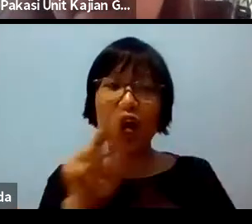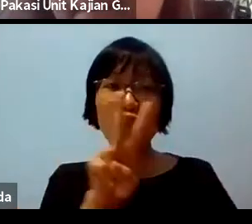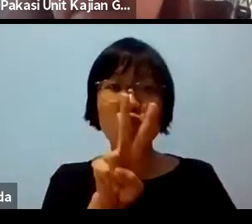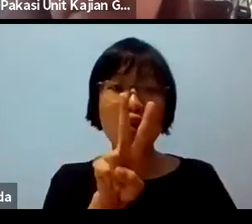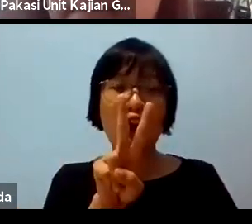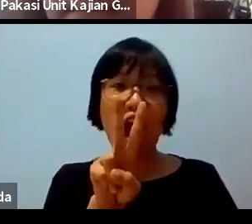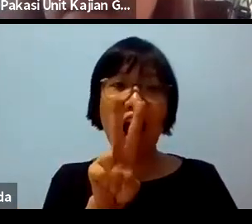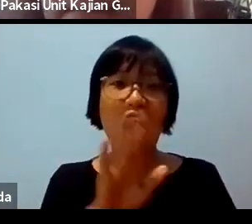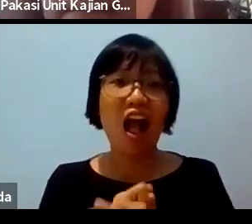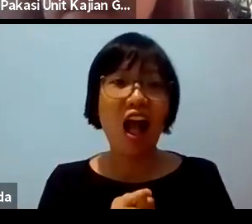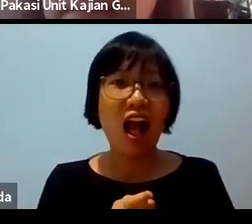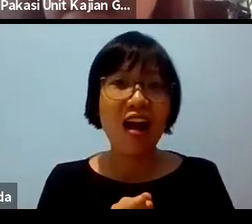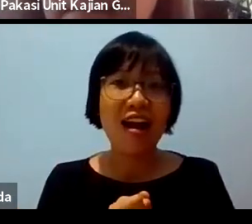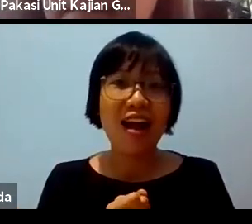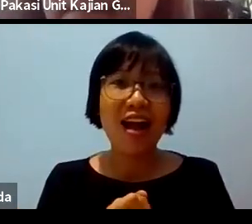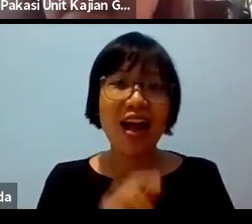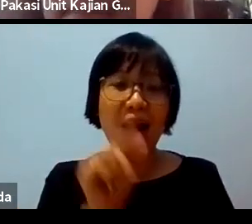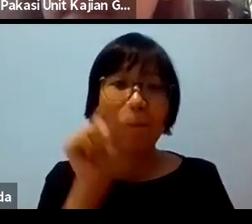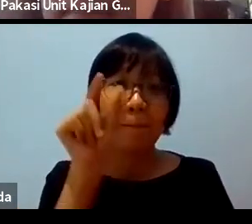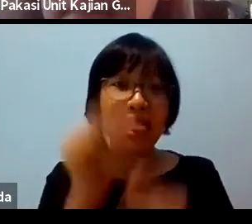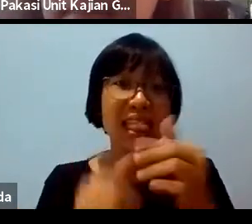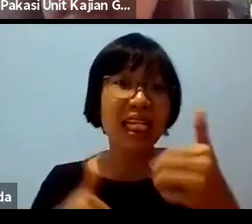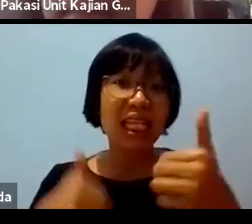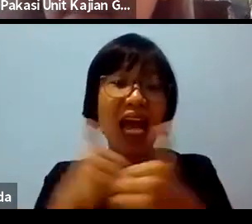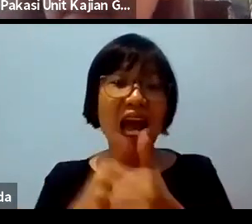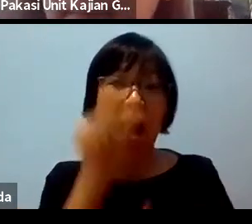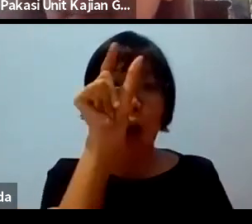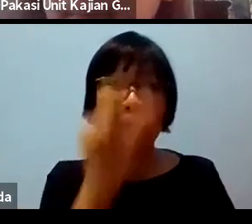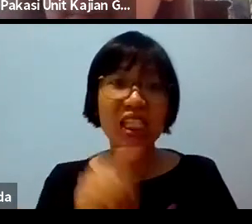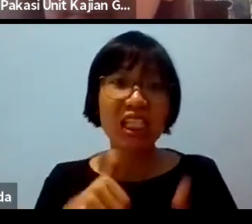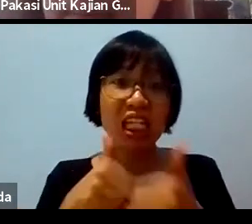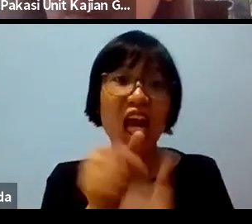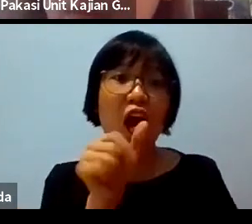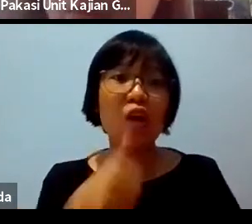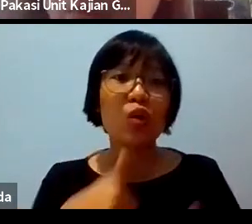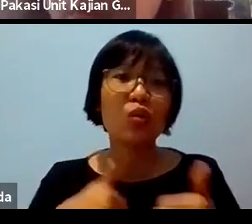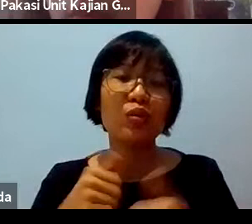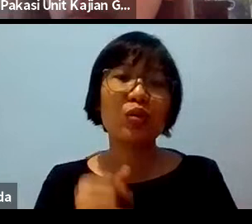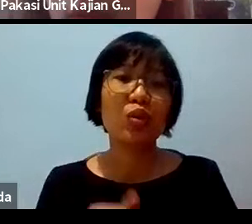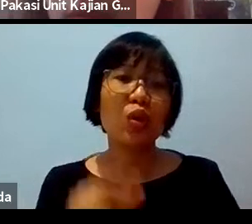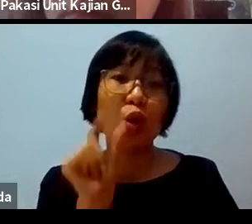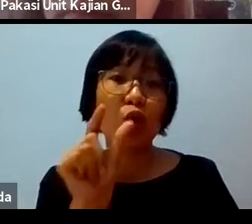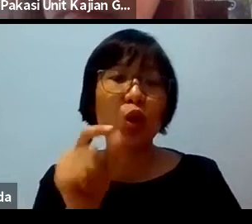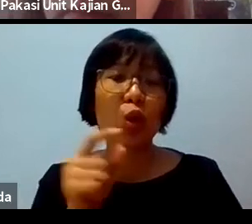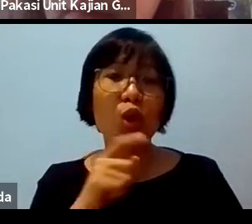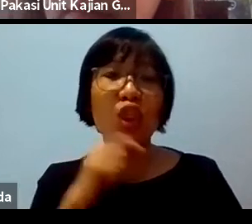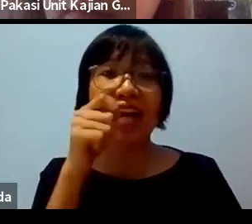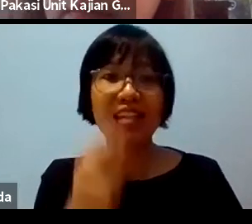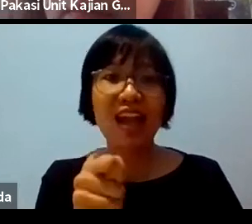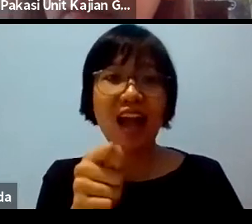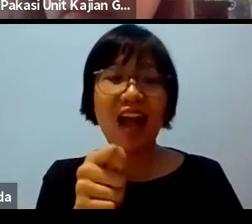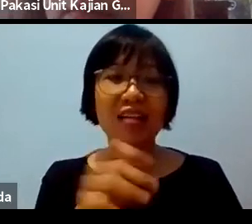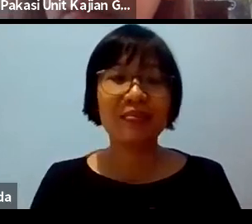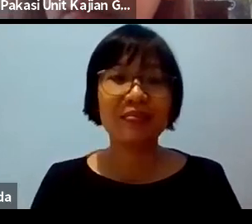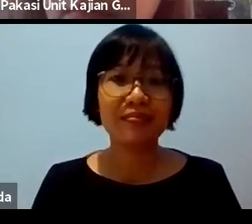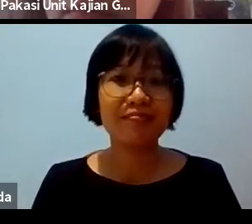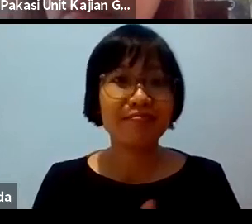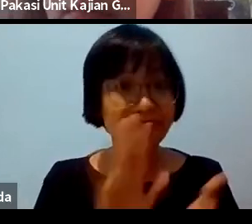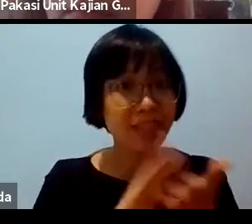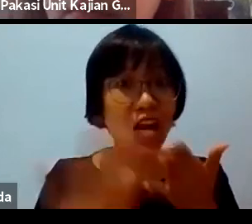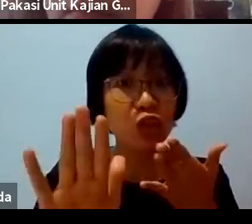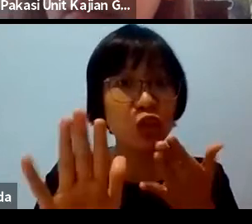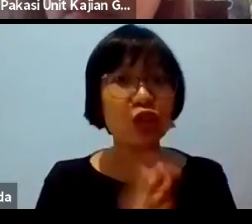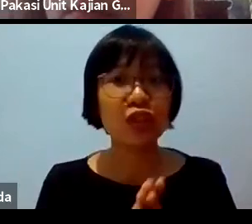untuk bisa bertanya ataupun memberikan pernyataan langsung ke teman-teman